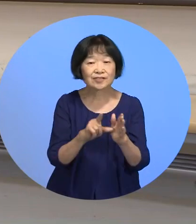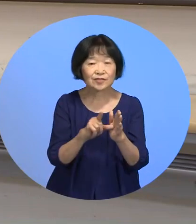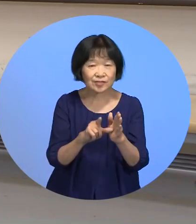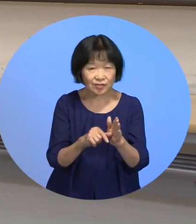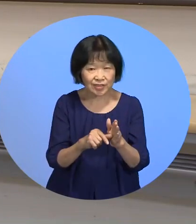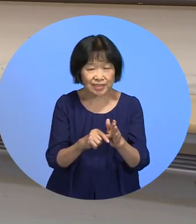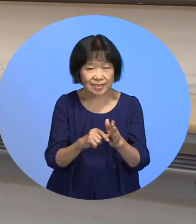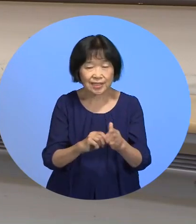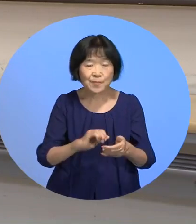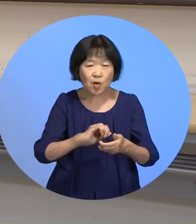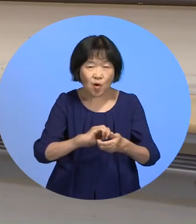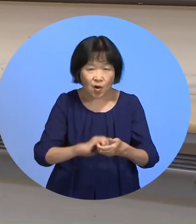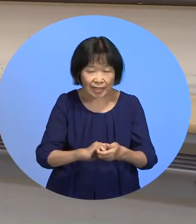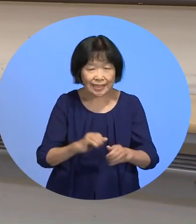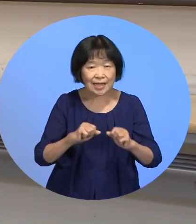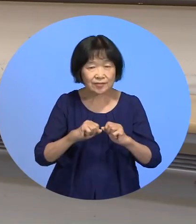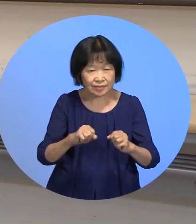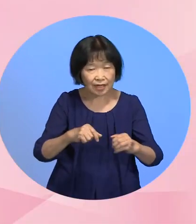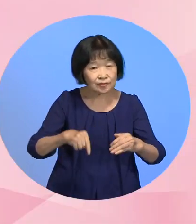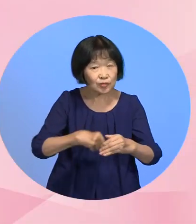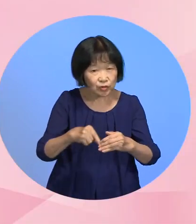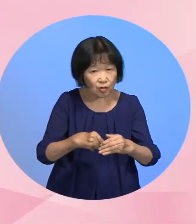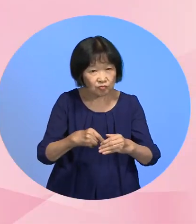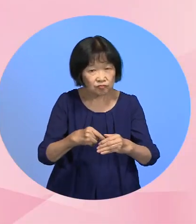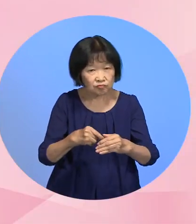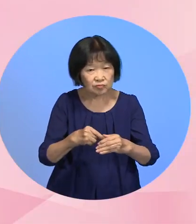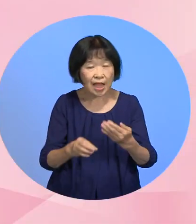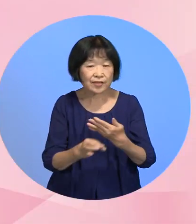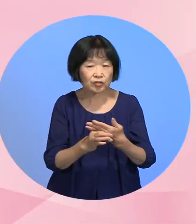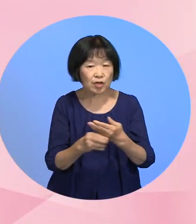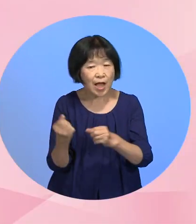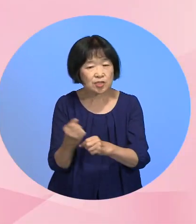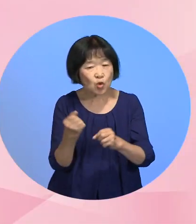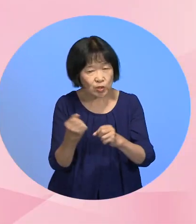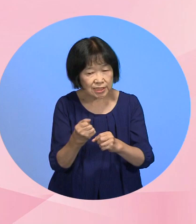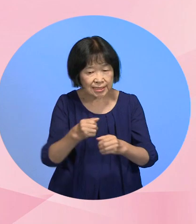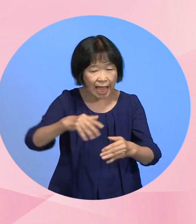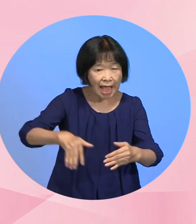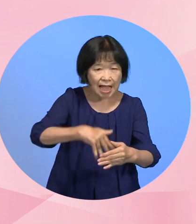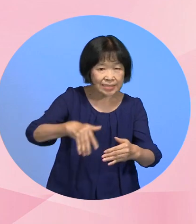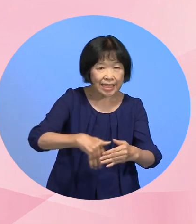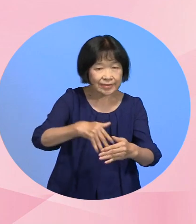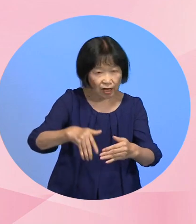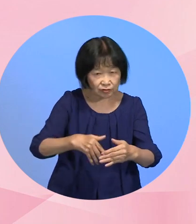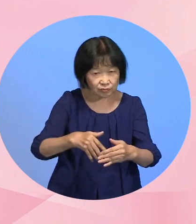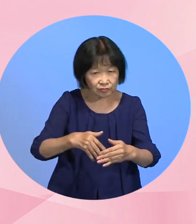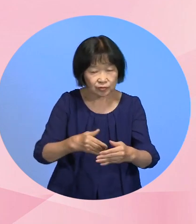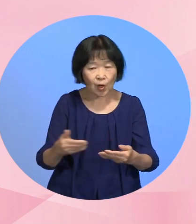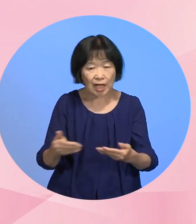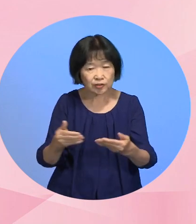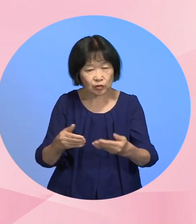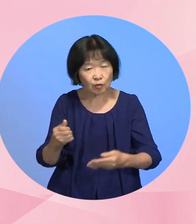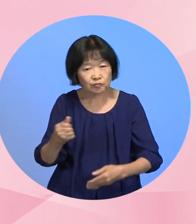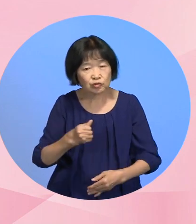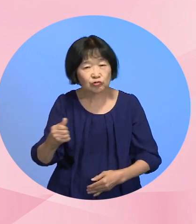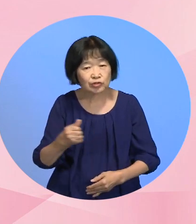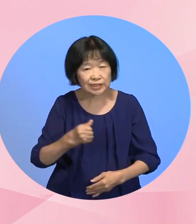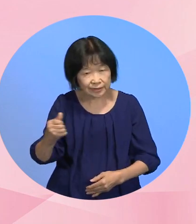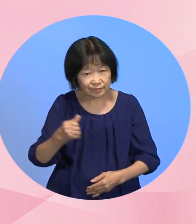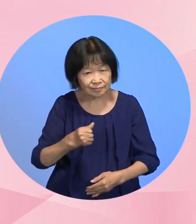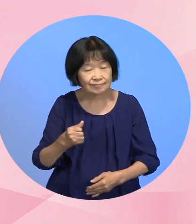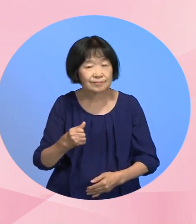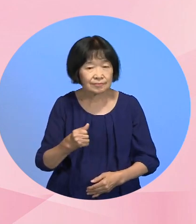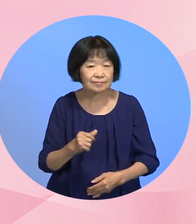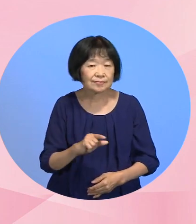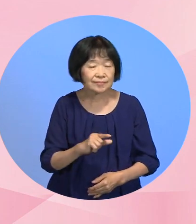ず行わないといけないこと、例えばお掃除とかお洗濯、あとお仕事されている方だったら通勤と